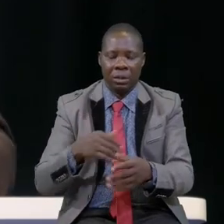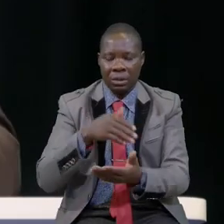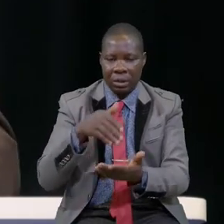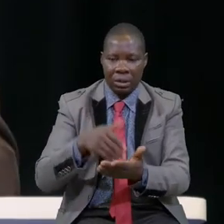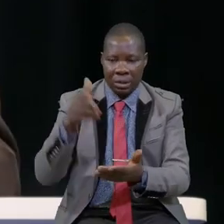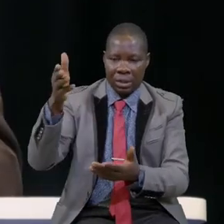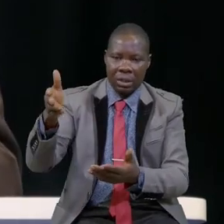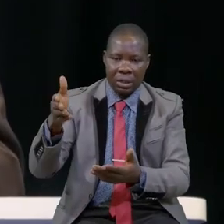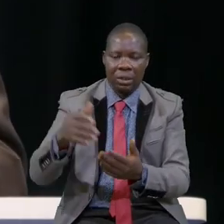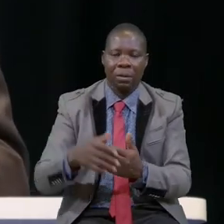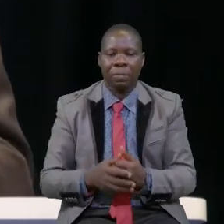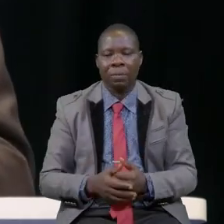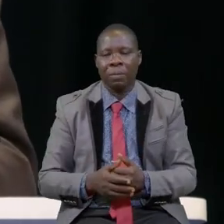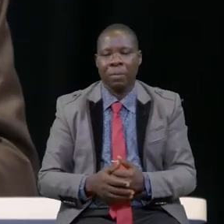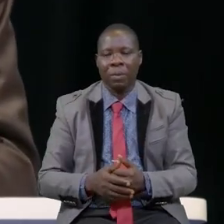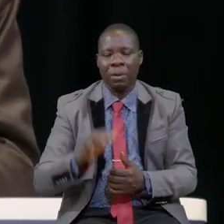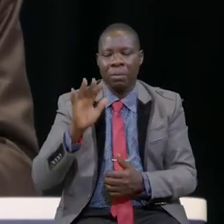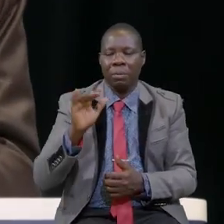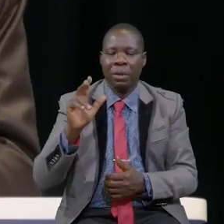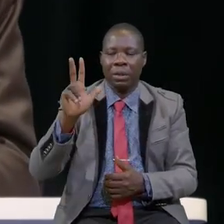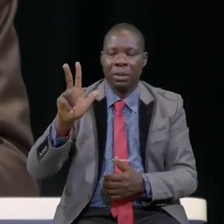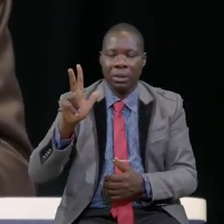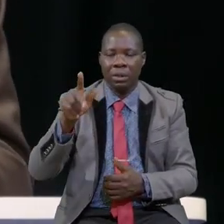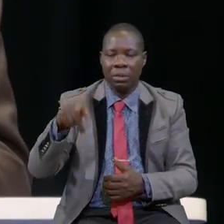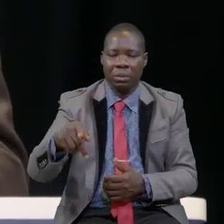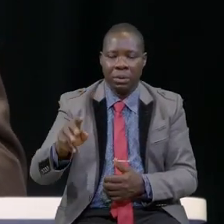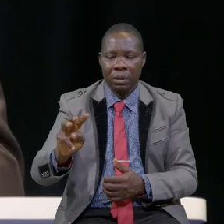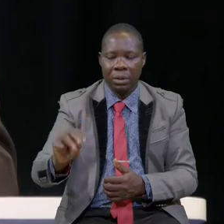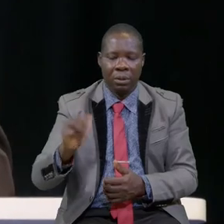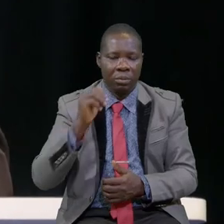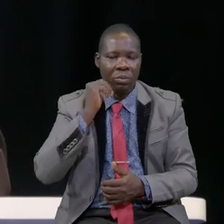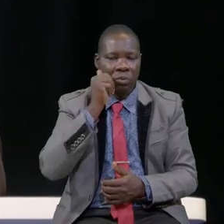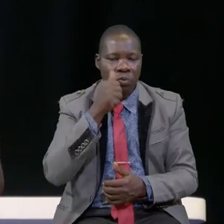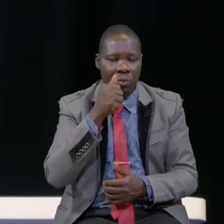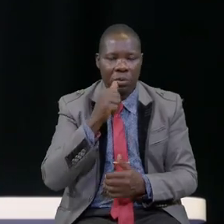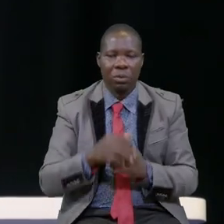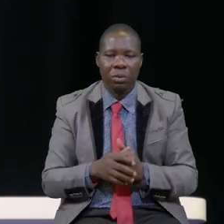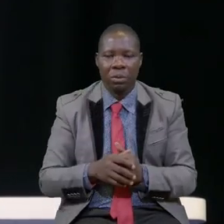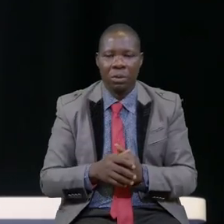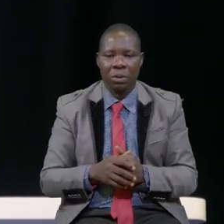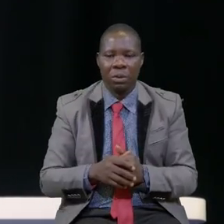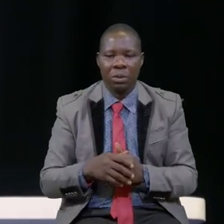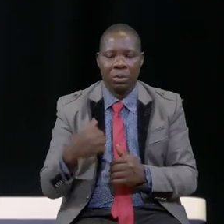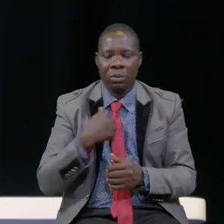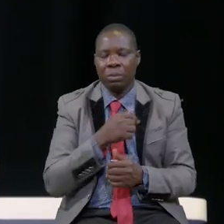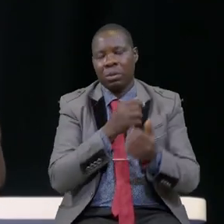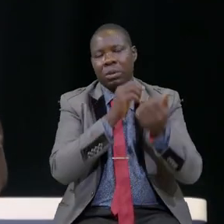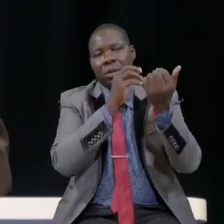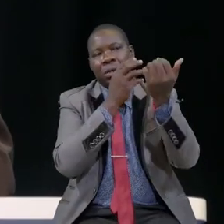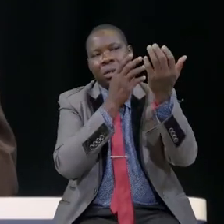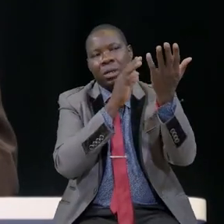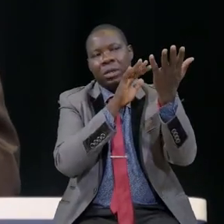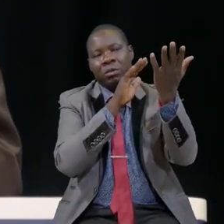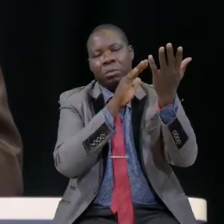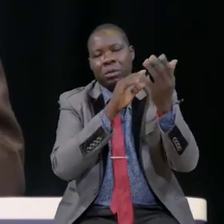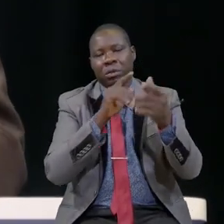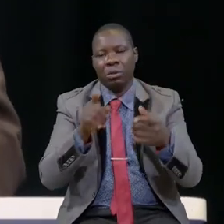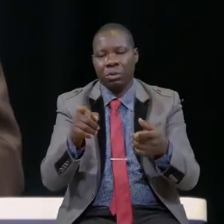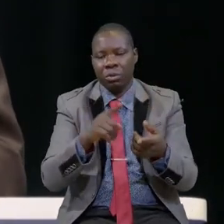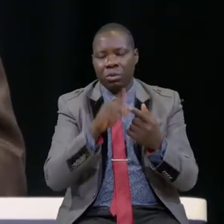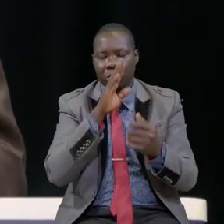lieu principal, ils auront leur séance demain. Nous vous